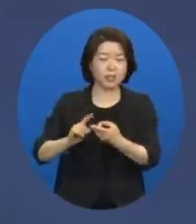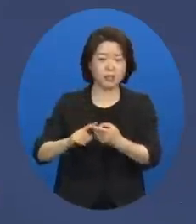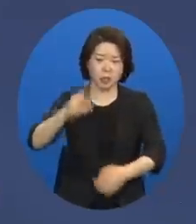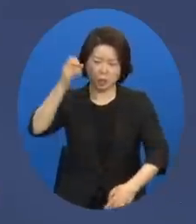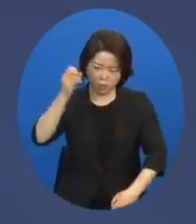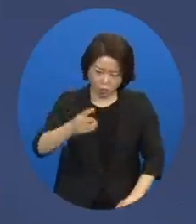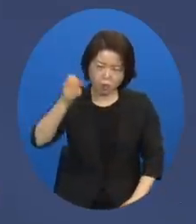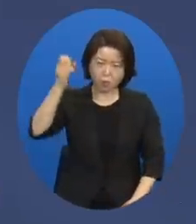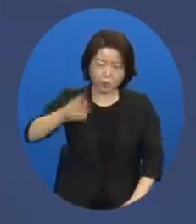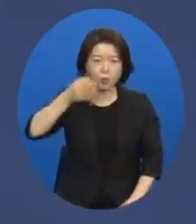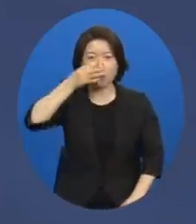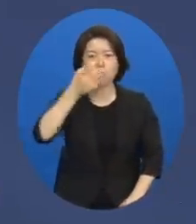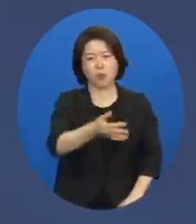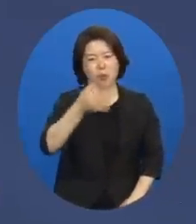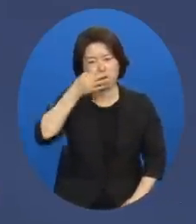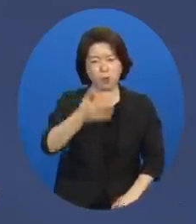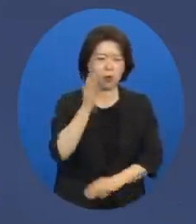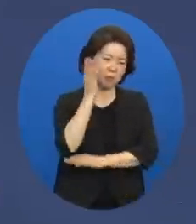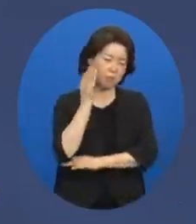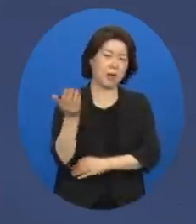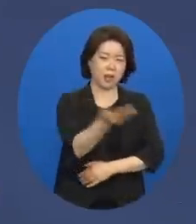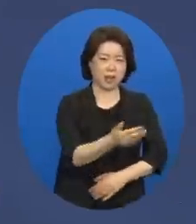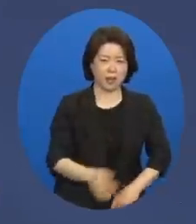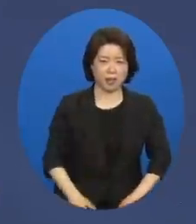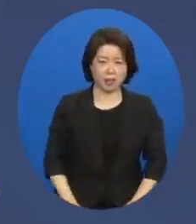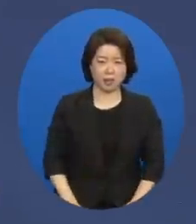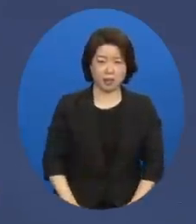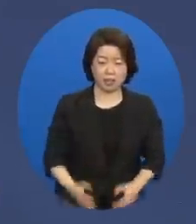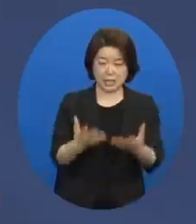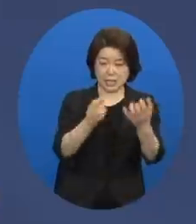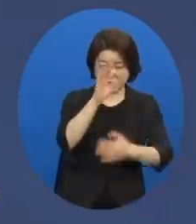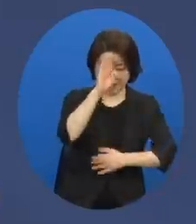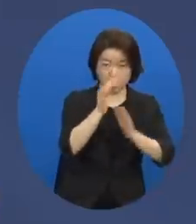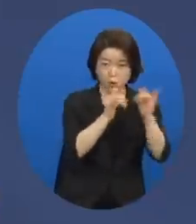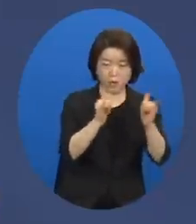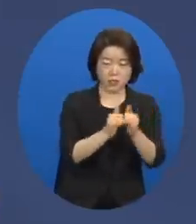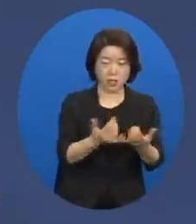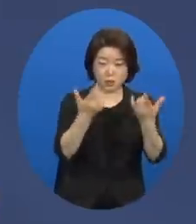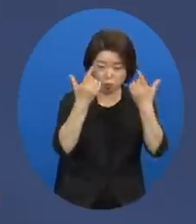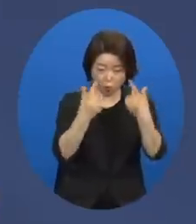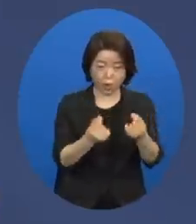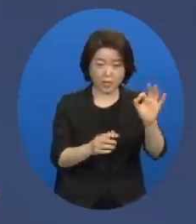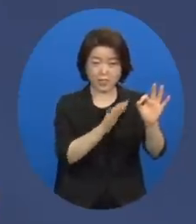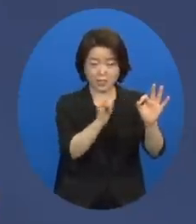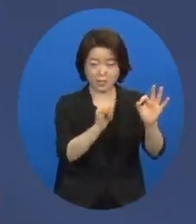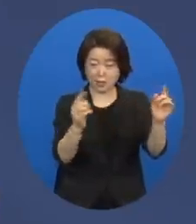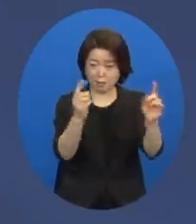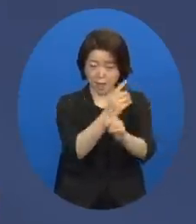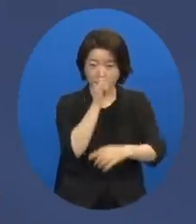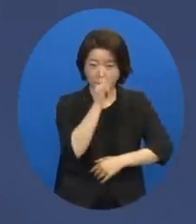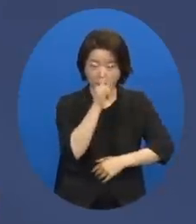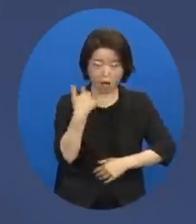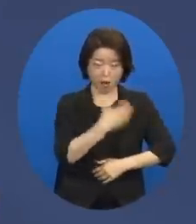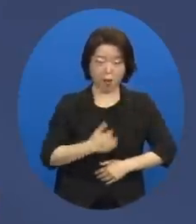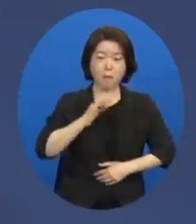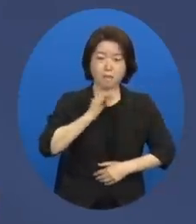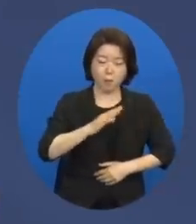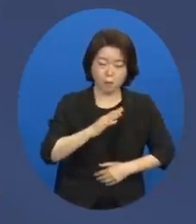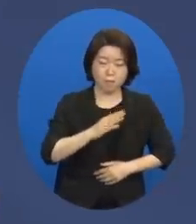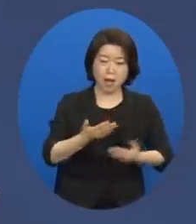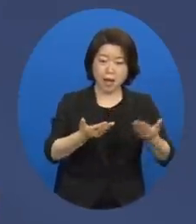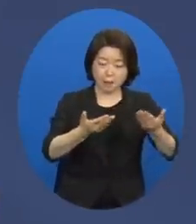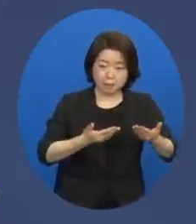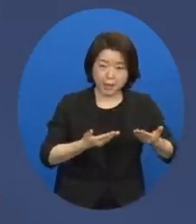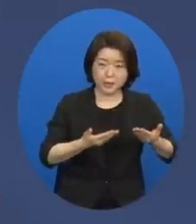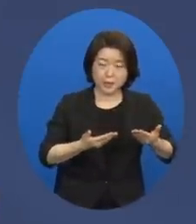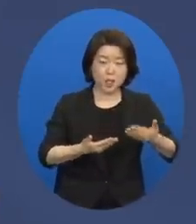거듭거듭 우리에게 보여주셨습니다. 나병 환자가 똑같이 10명이 치유를 받았는데 몸만 치유를 받은 그들을 얼마